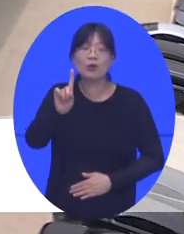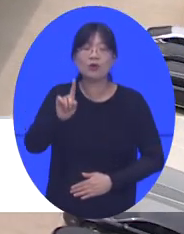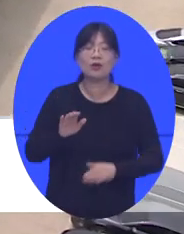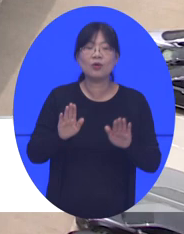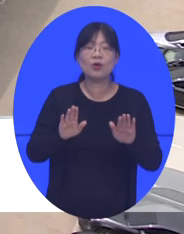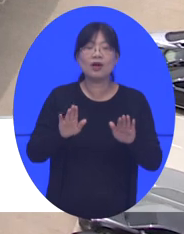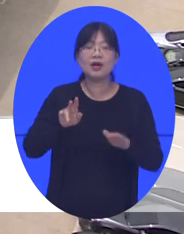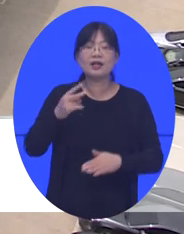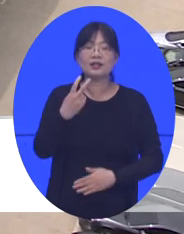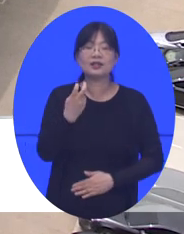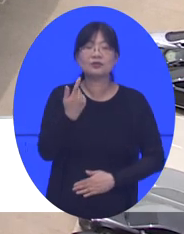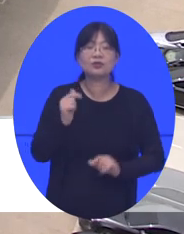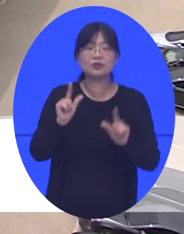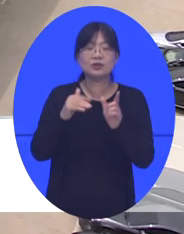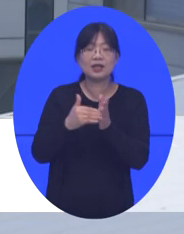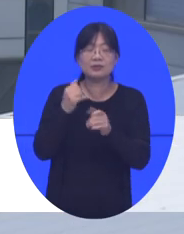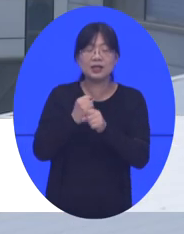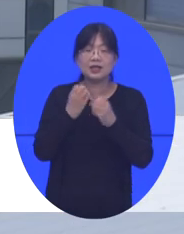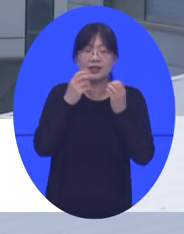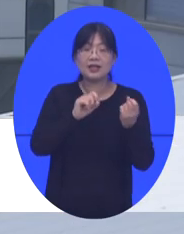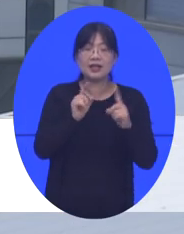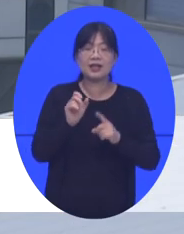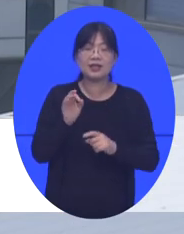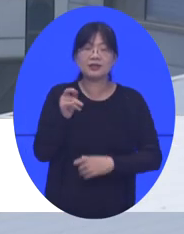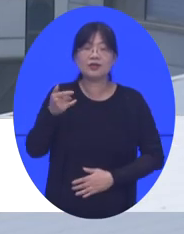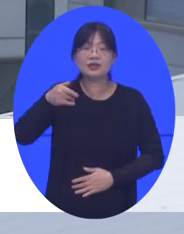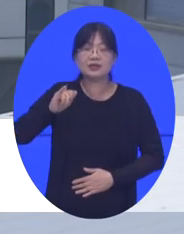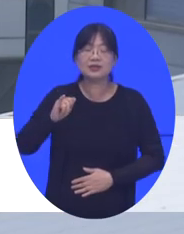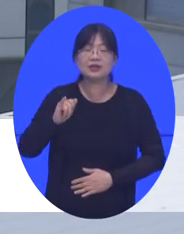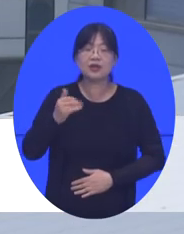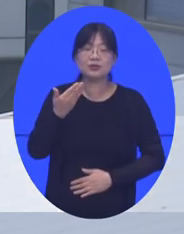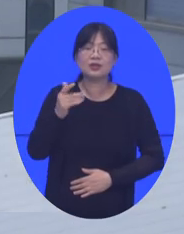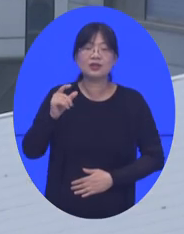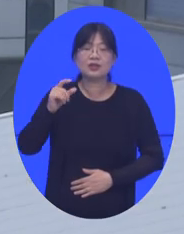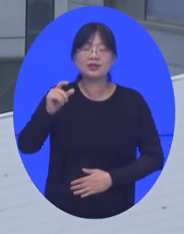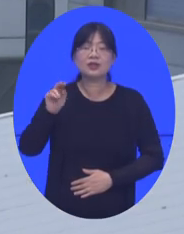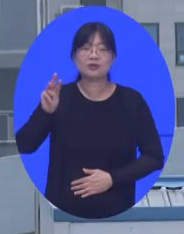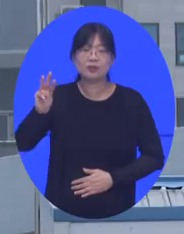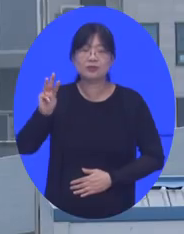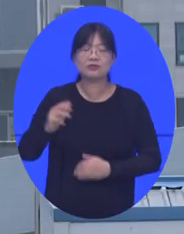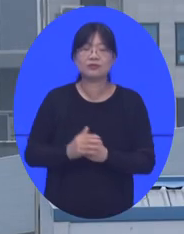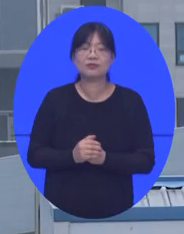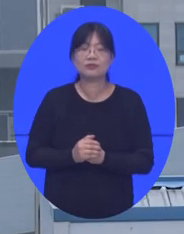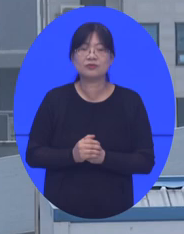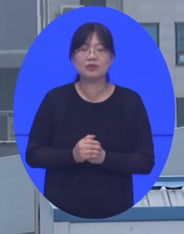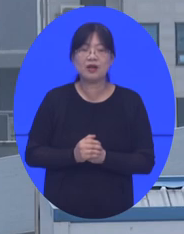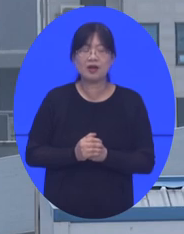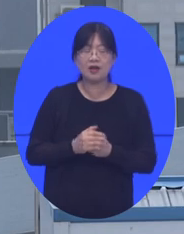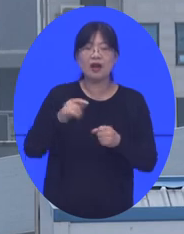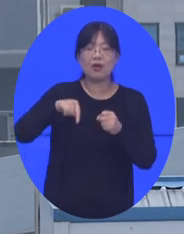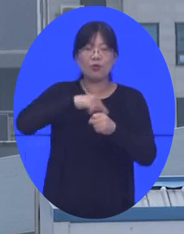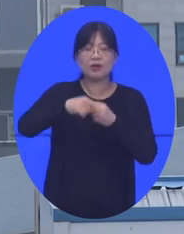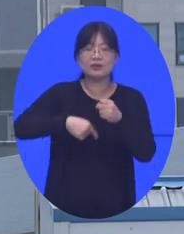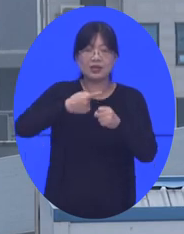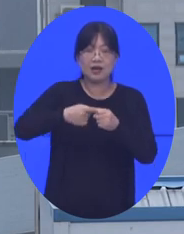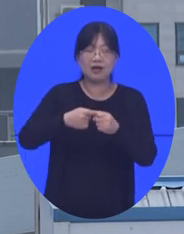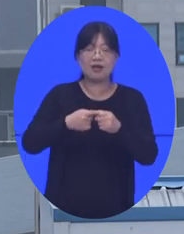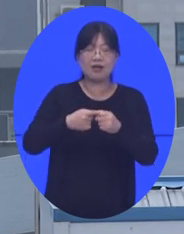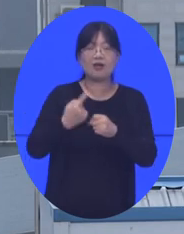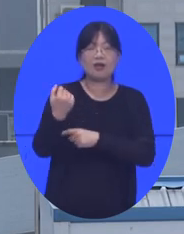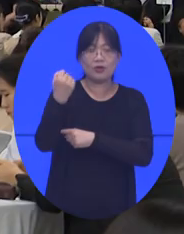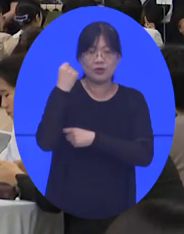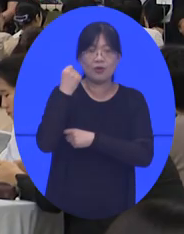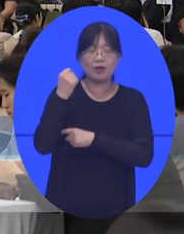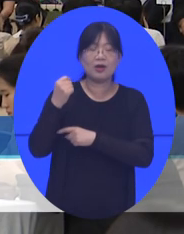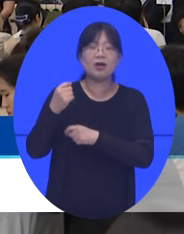오는 2026년까지 만들어지는 신재생에너지 발전시설은 총 9기가와트 규모로 원자력 발전소 6기를 대체할 수 있는